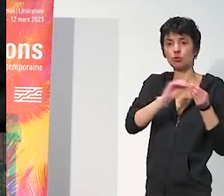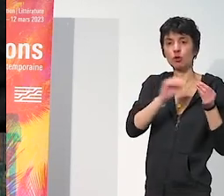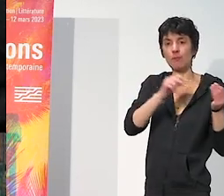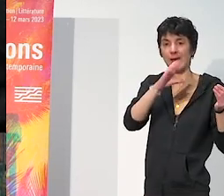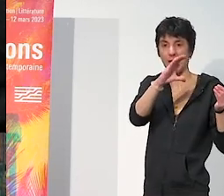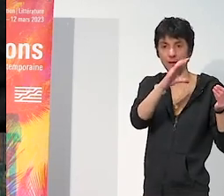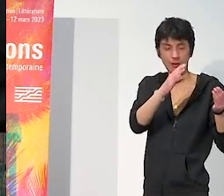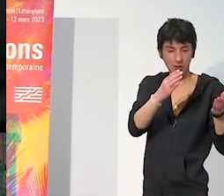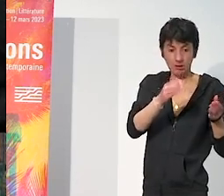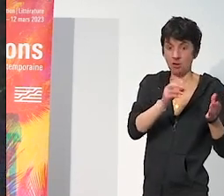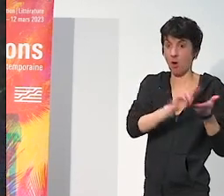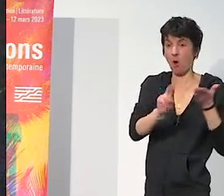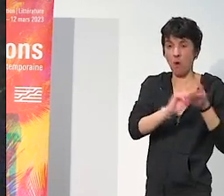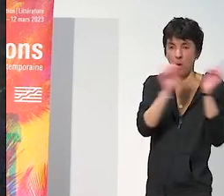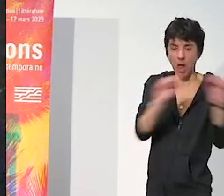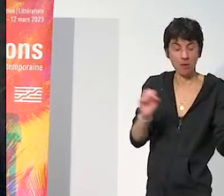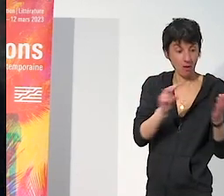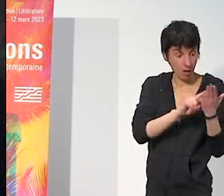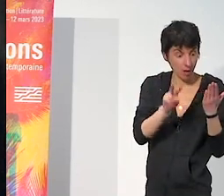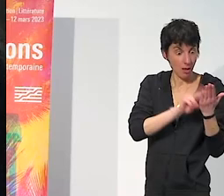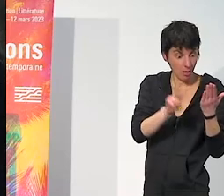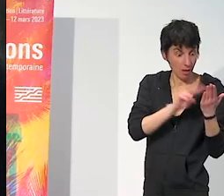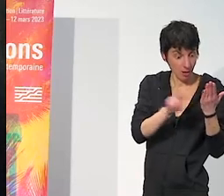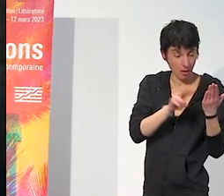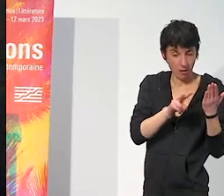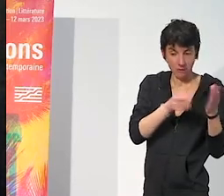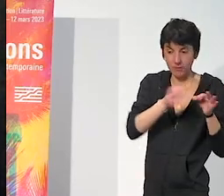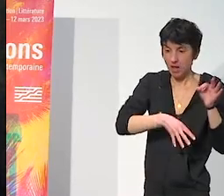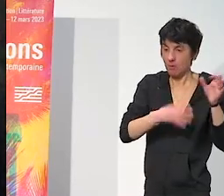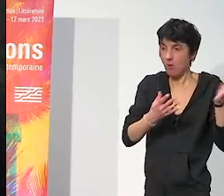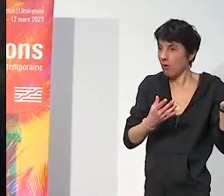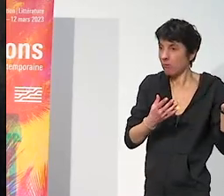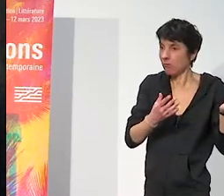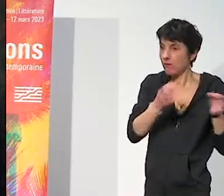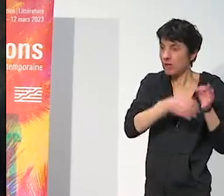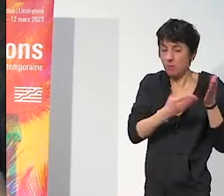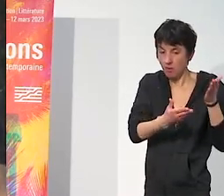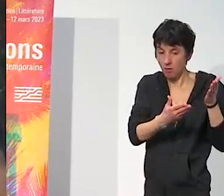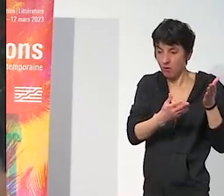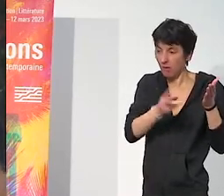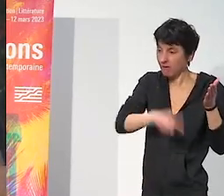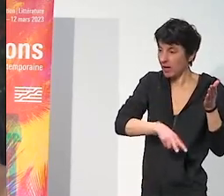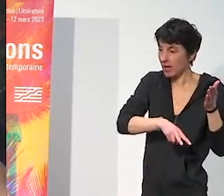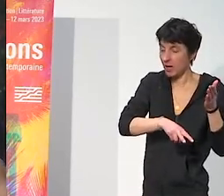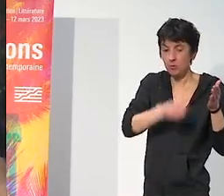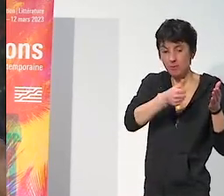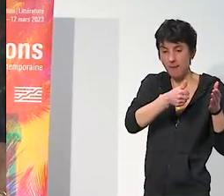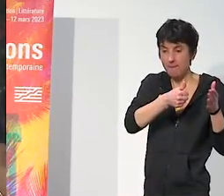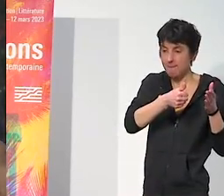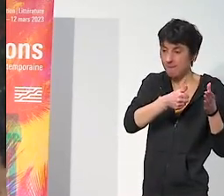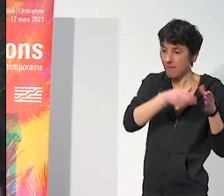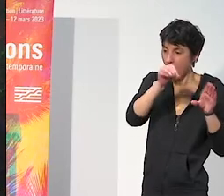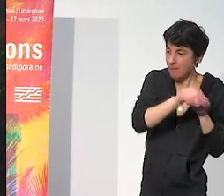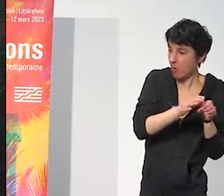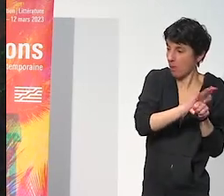roman magnifique, magnifique. Mais finalement, il n'est pas là-dedans d'une manière très forte.